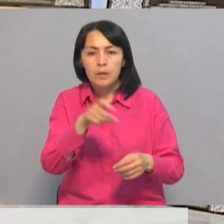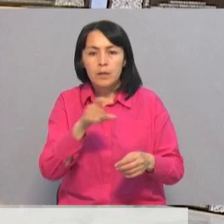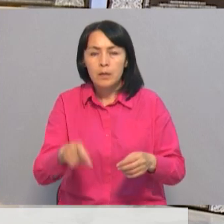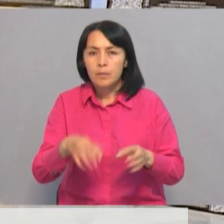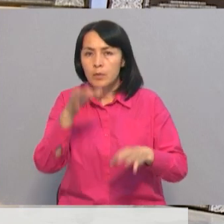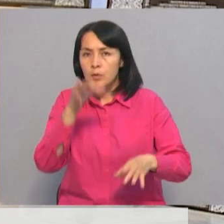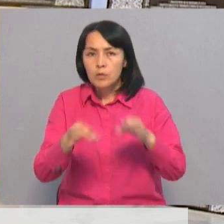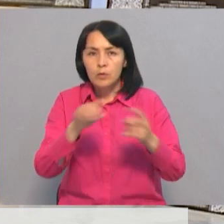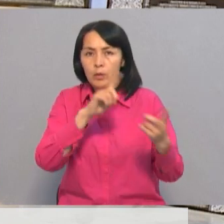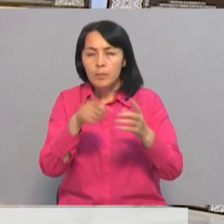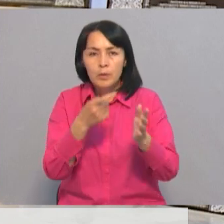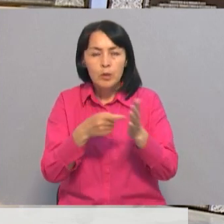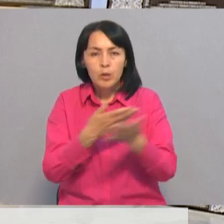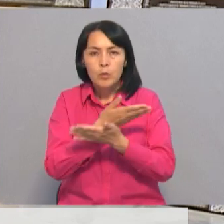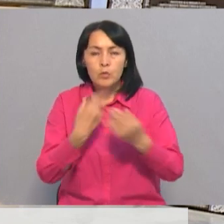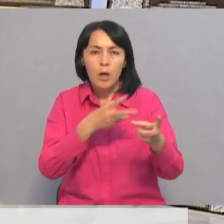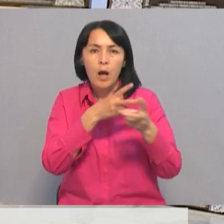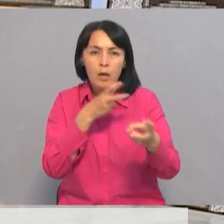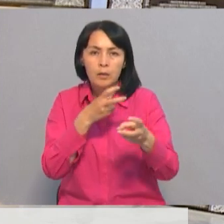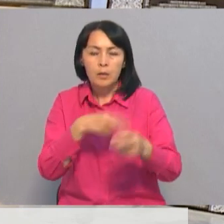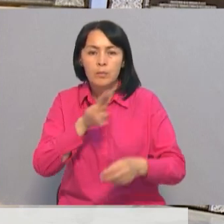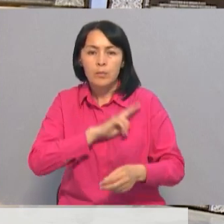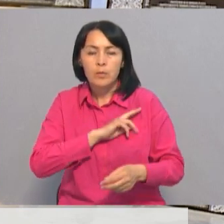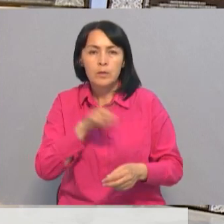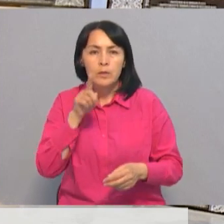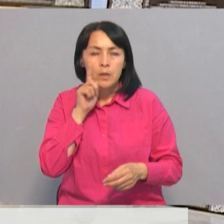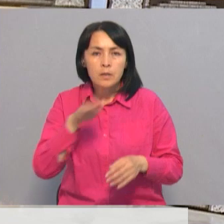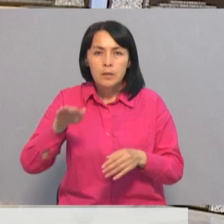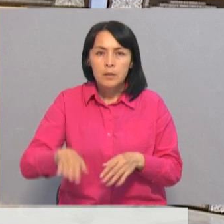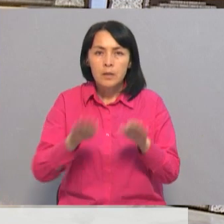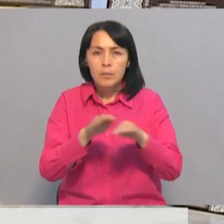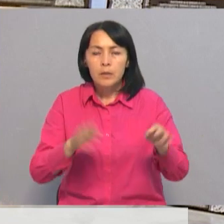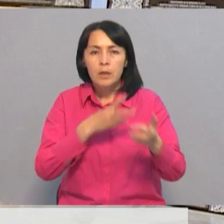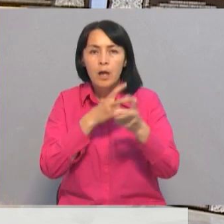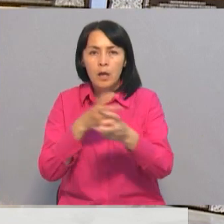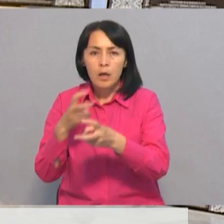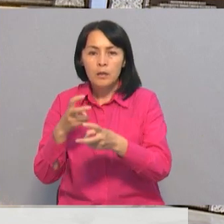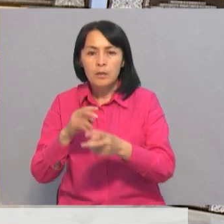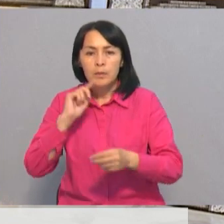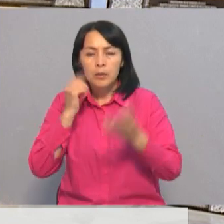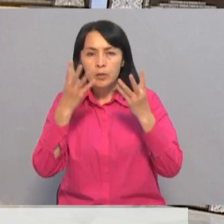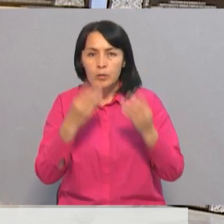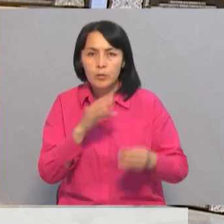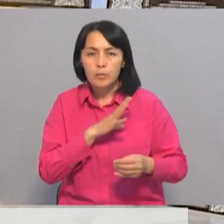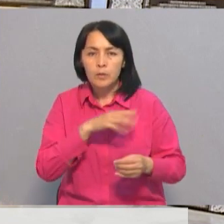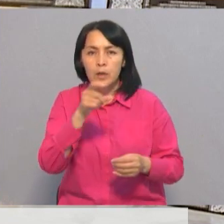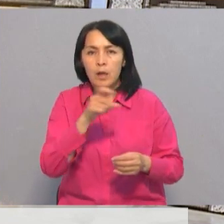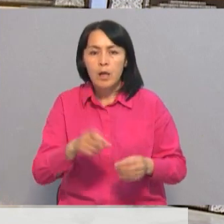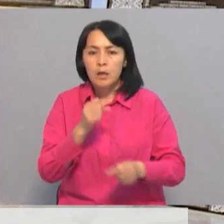сотсыз, тергеусіз атылды, жас балдарға дейін атылды. Осының өзі халыққа